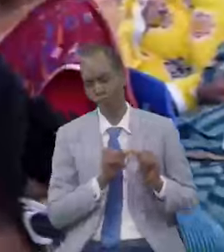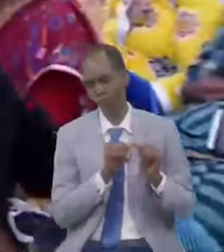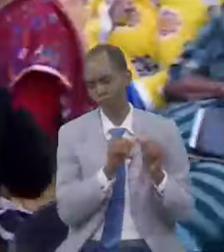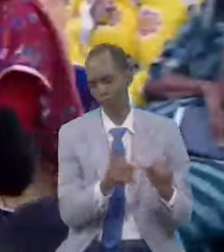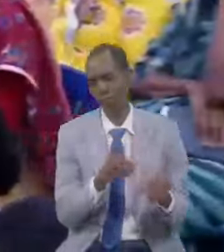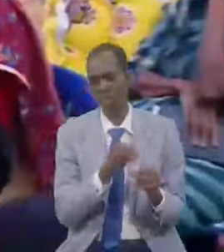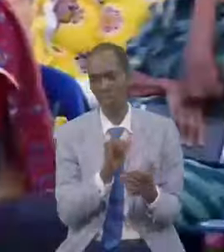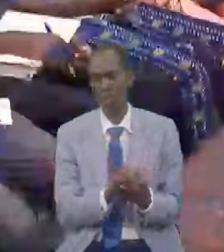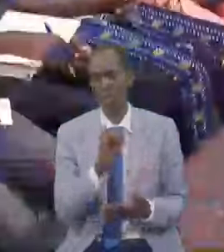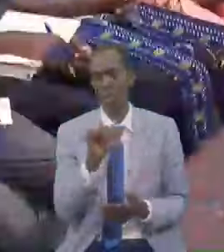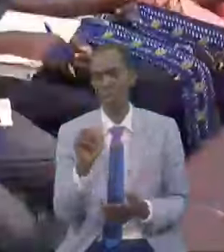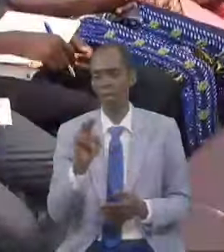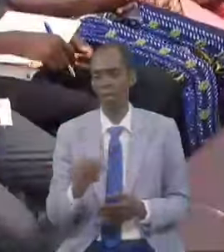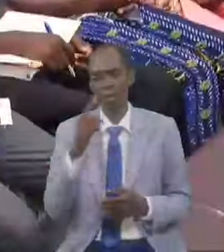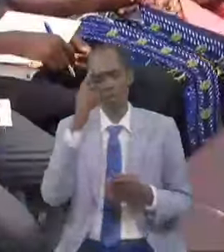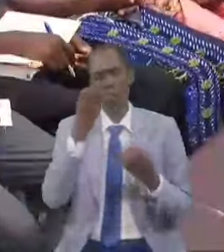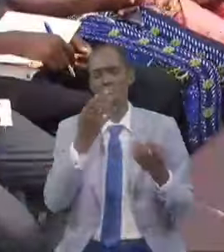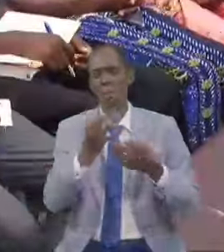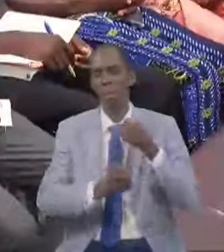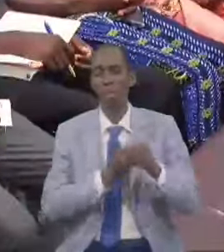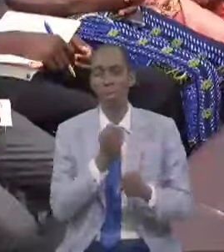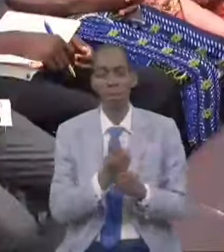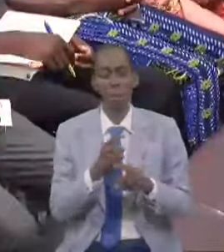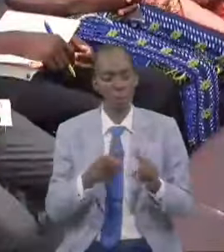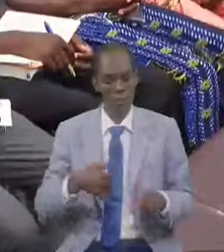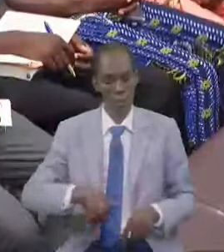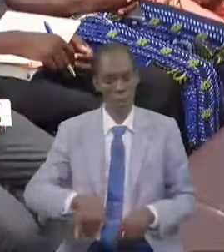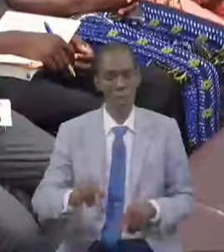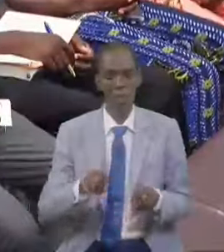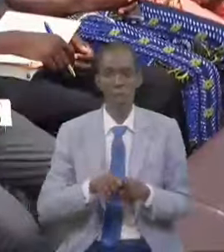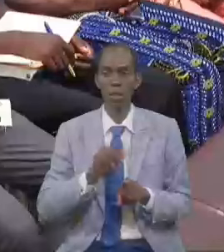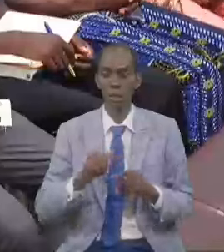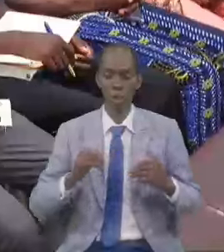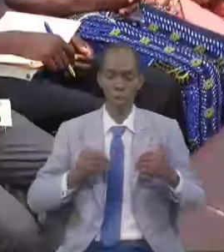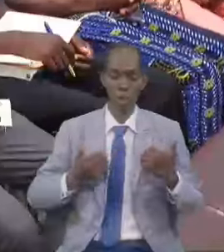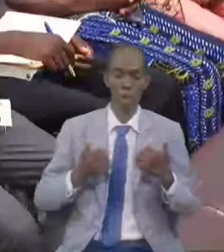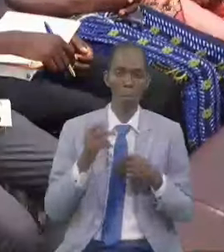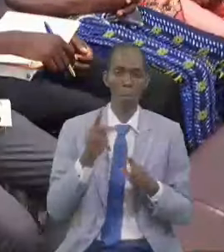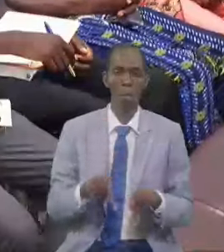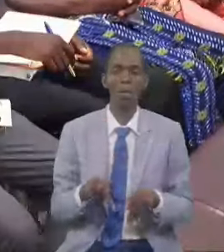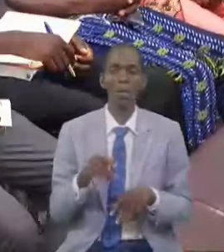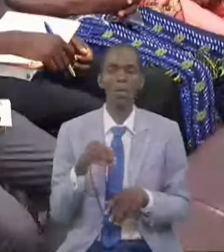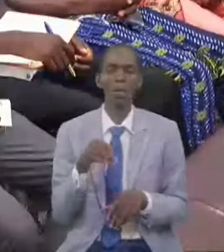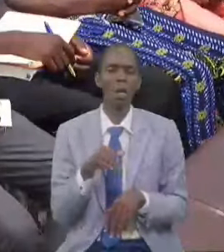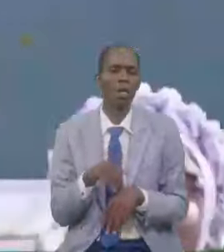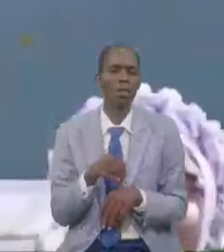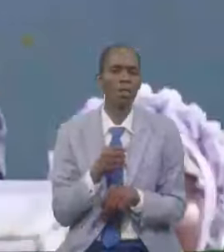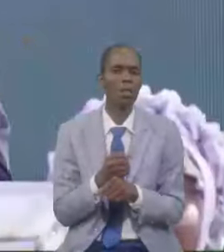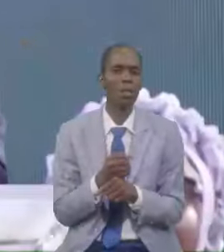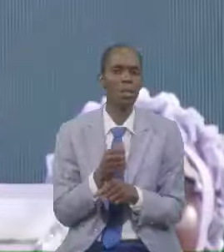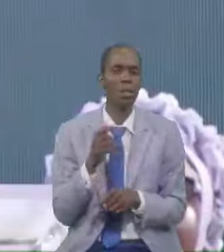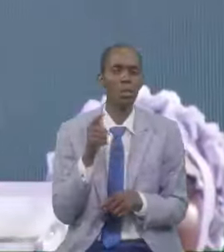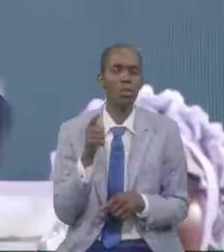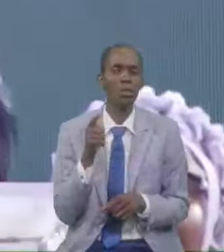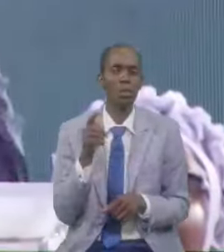సంవత్సరాలు ఇలాగే కొనసాగాను. But still as a youth, అయితే యవనస్తునిగా ఉన్నాను. 23 సంవత్సరాల వయసు. I then